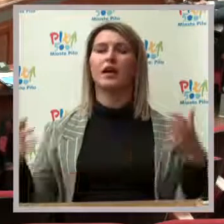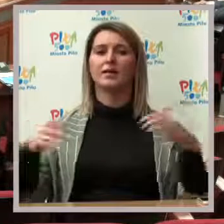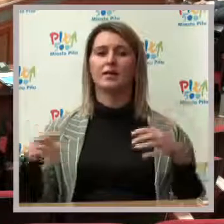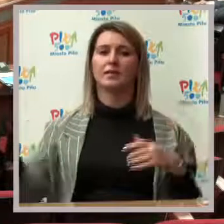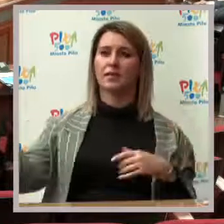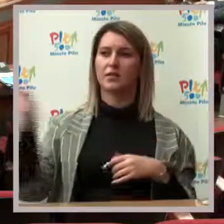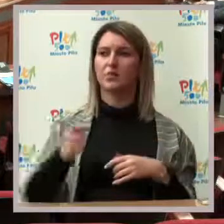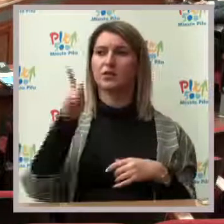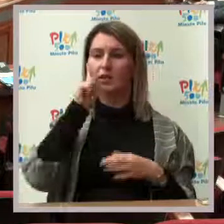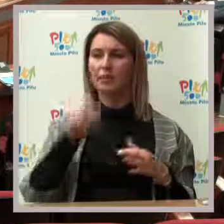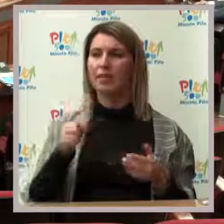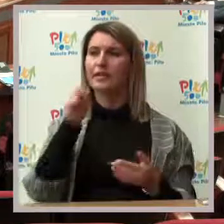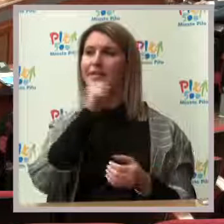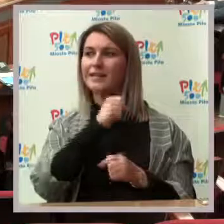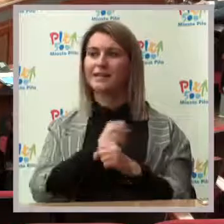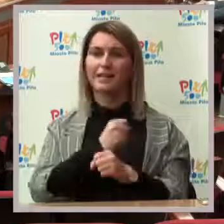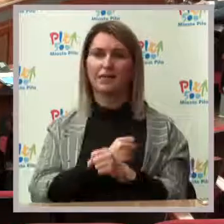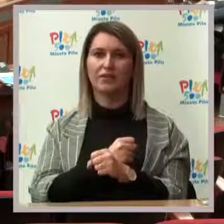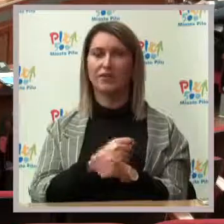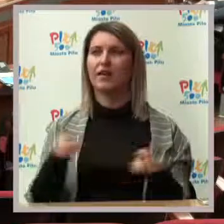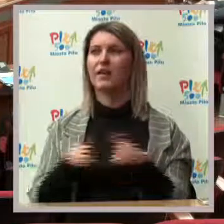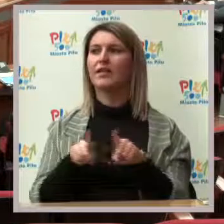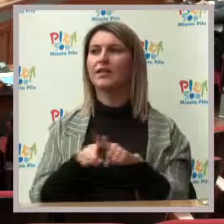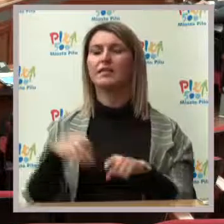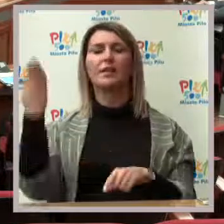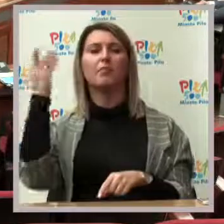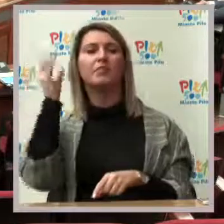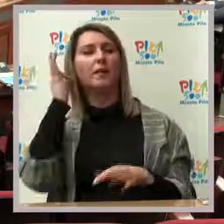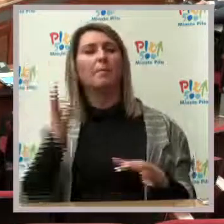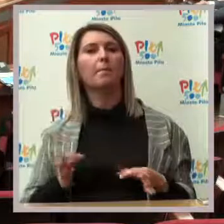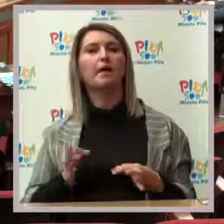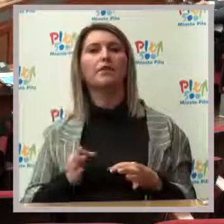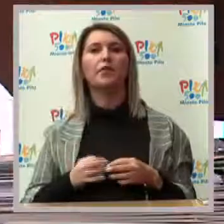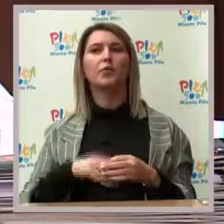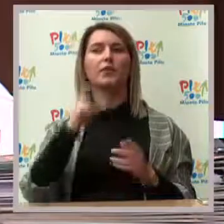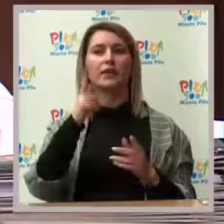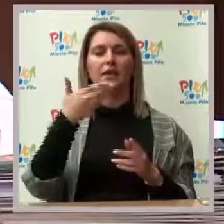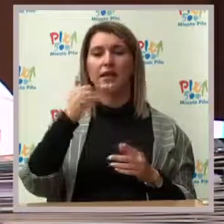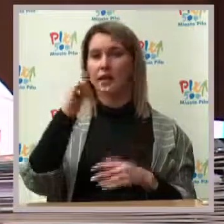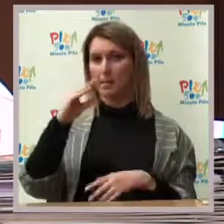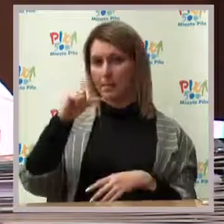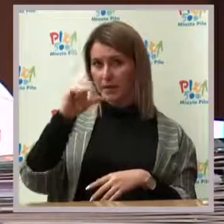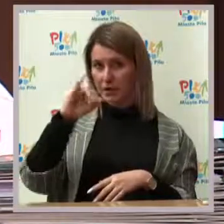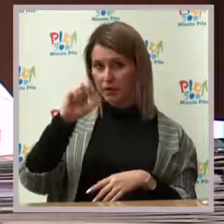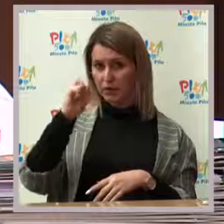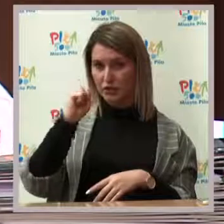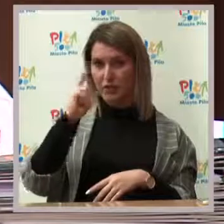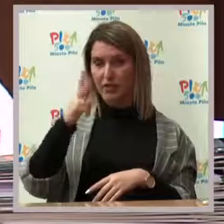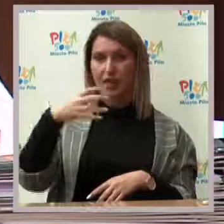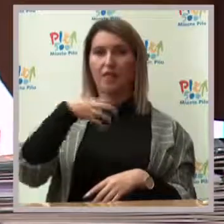witam. Serdecznie witam również panią Danutę Kmieciak, powiatowego inspektora sanitarnego. Bardzo gorąco